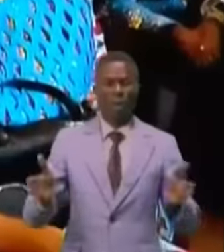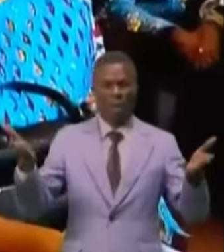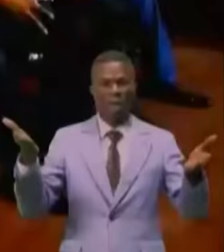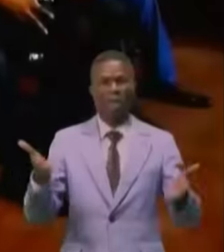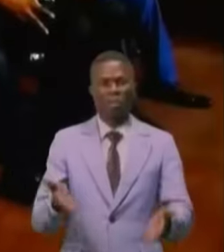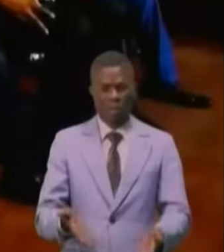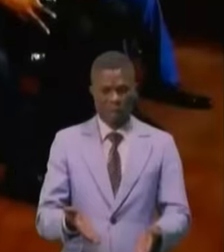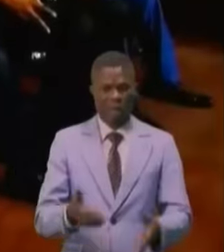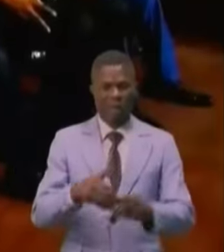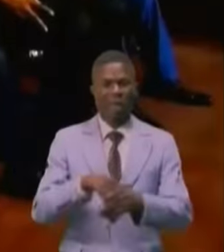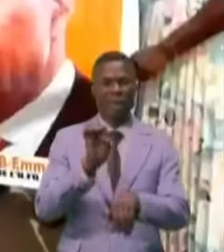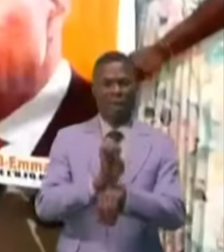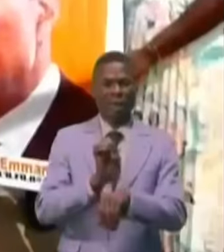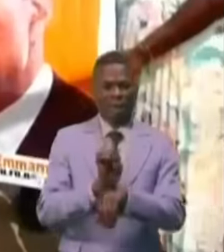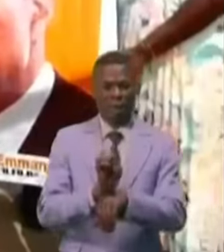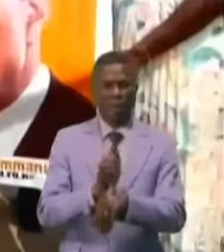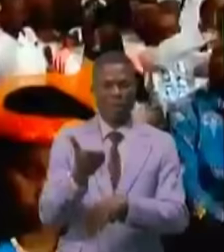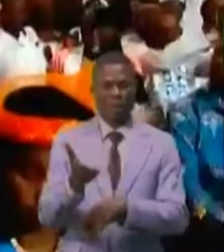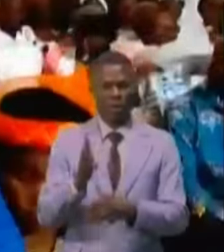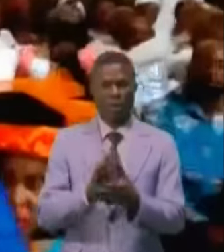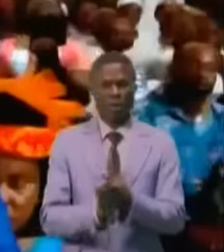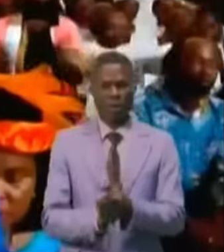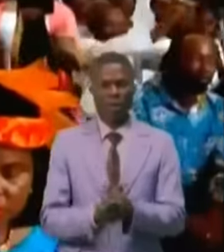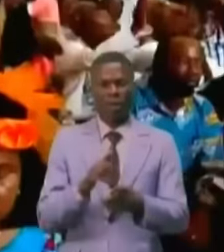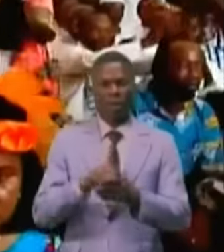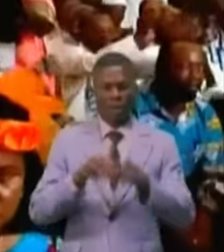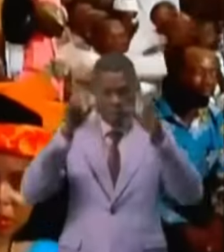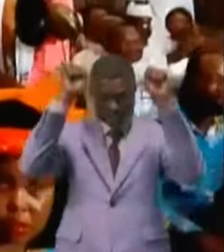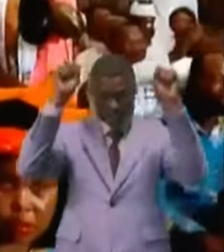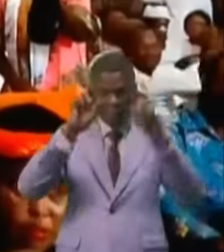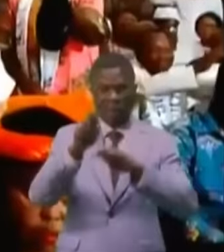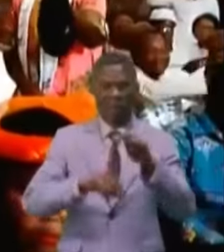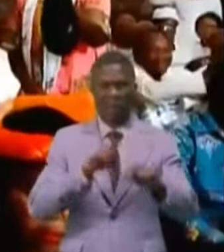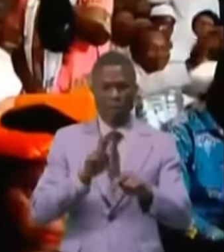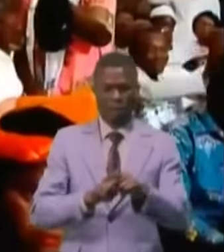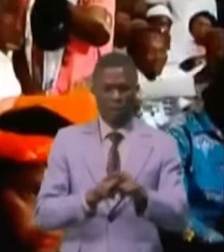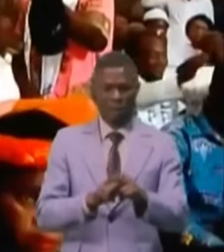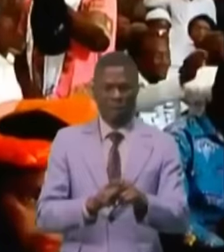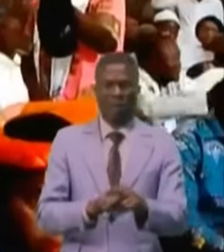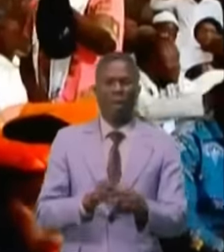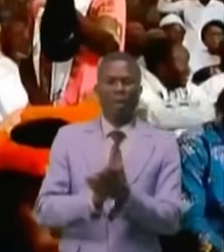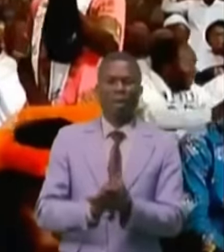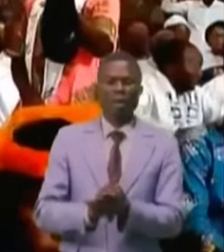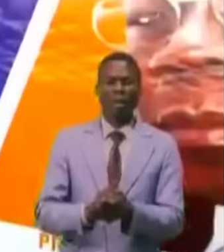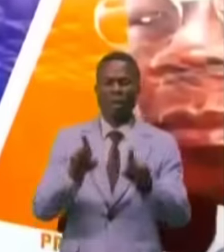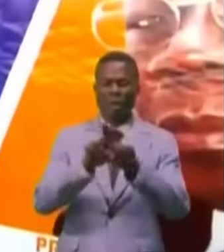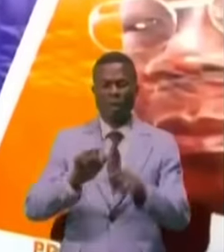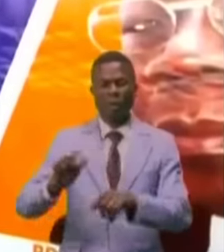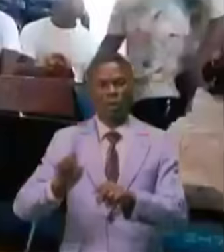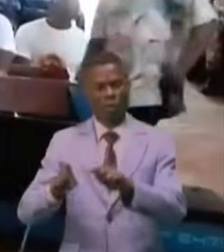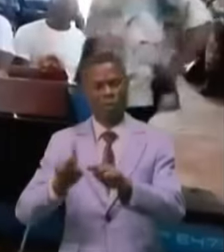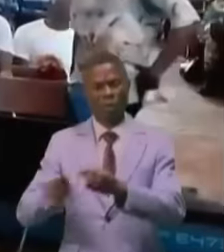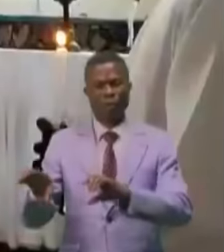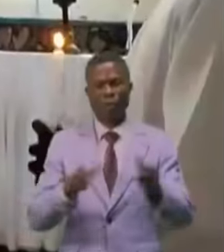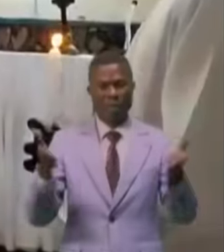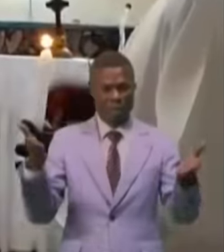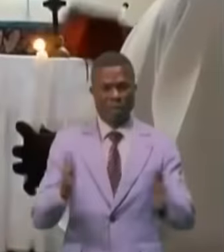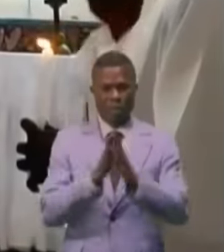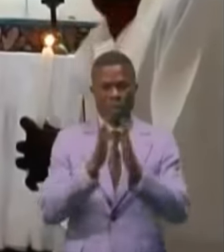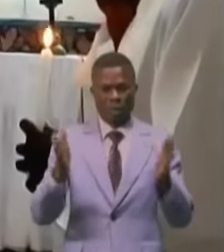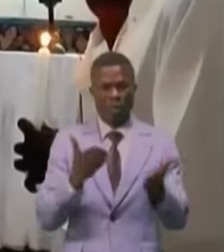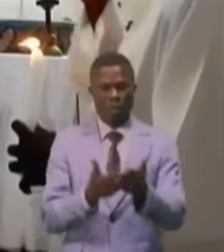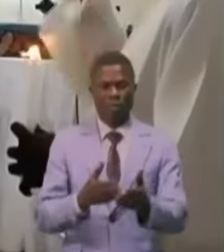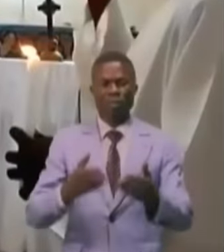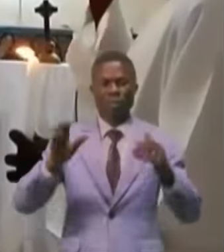l'UDPS Tshisekedi et de l'IFOR, dont le président national Bernard Emmanuel Kabatusula, ont participé à cette messe. L'abbé Kiré